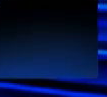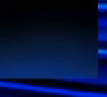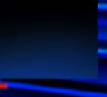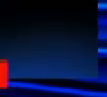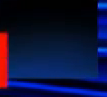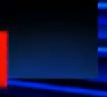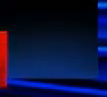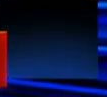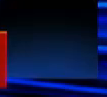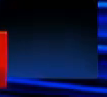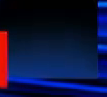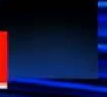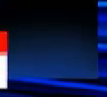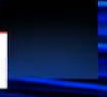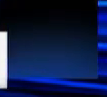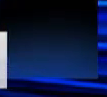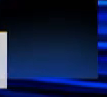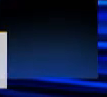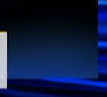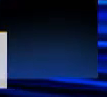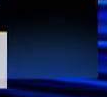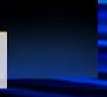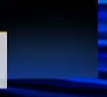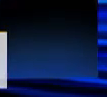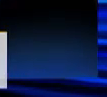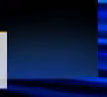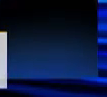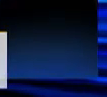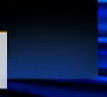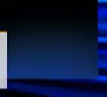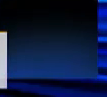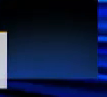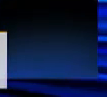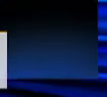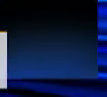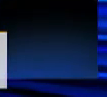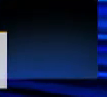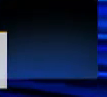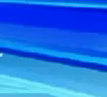dunia polis perak tolak permohonan debat